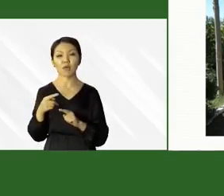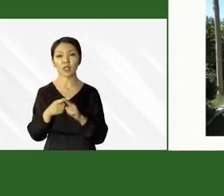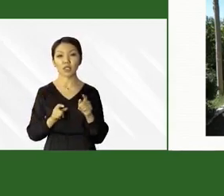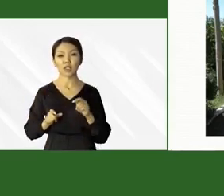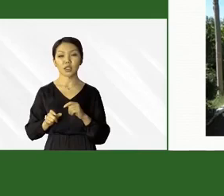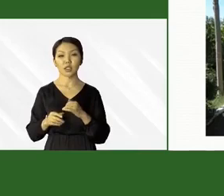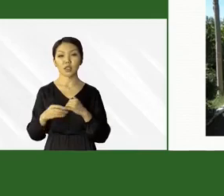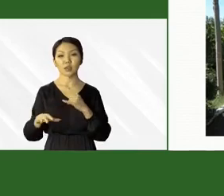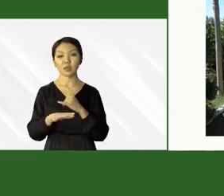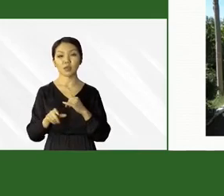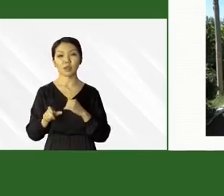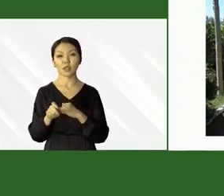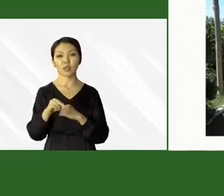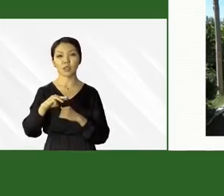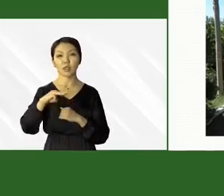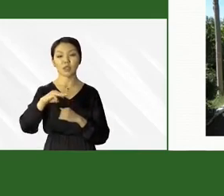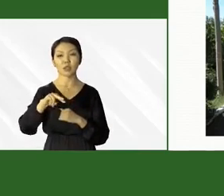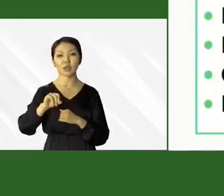Талас.